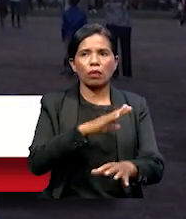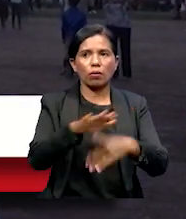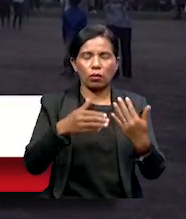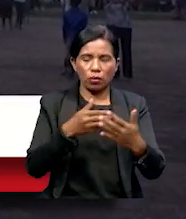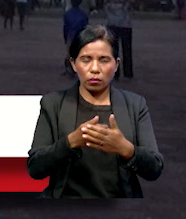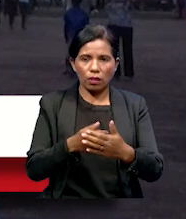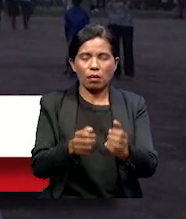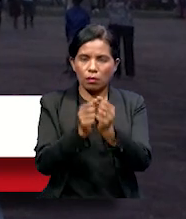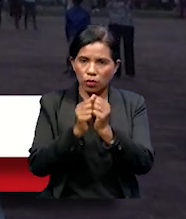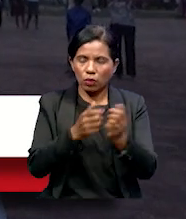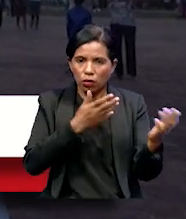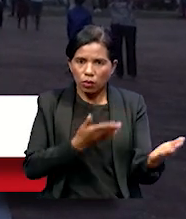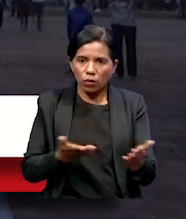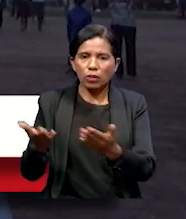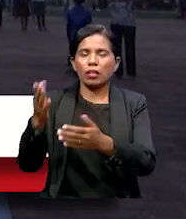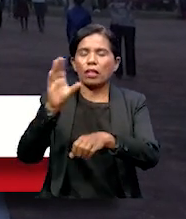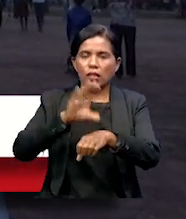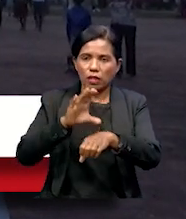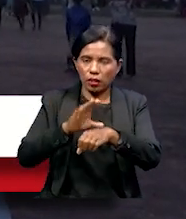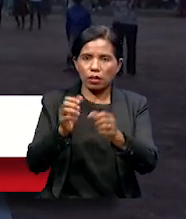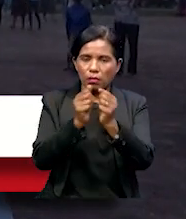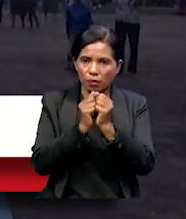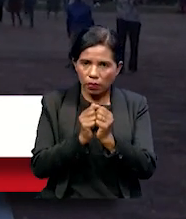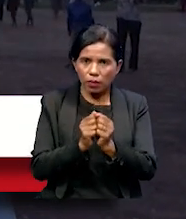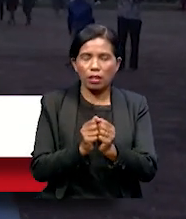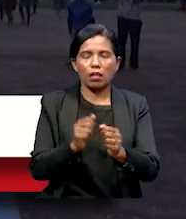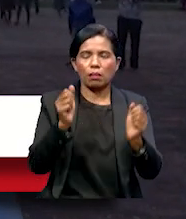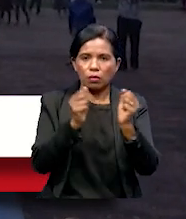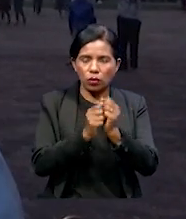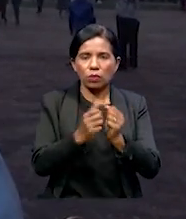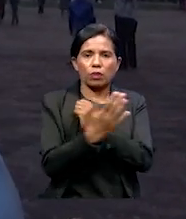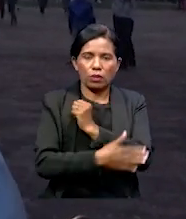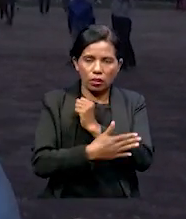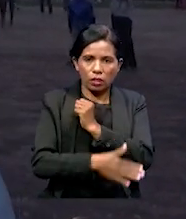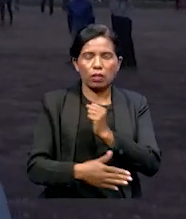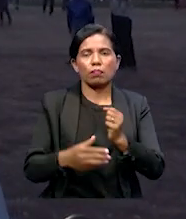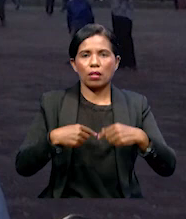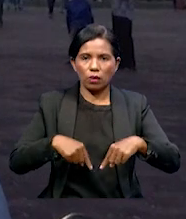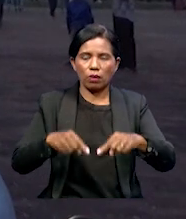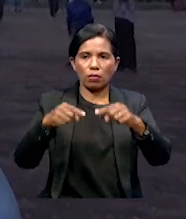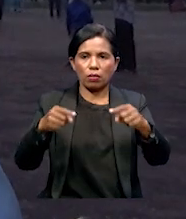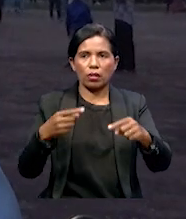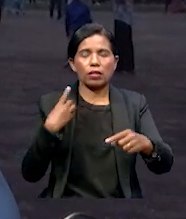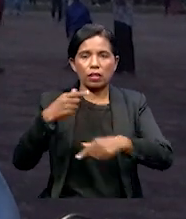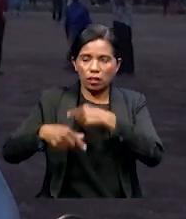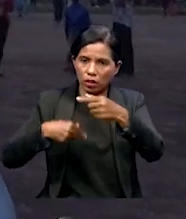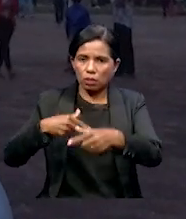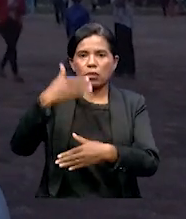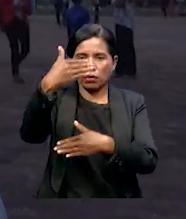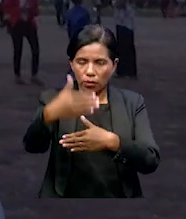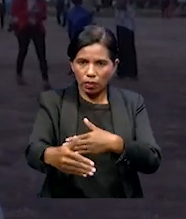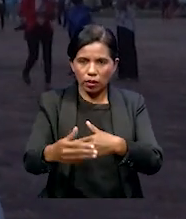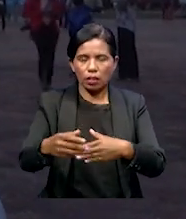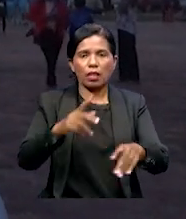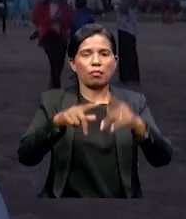oi lau hamot at lori nasau dan nabe oi soberani dan nabe laos ita nyede mai be zera sam gira nabe sektir mai